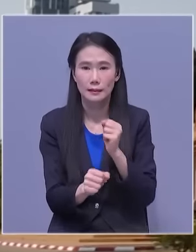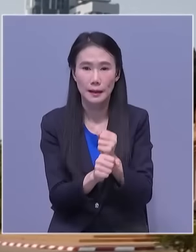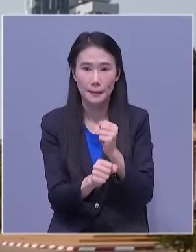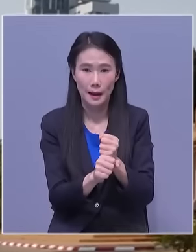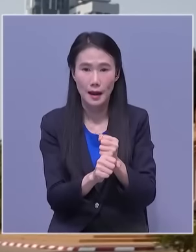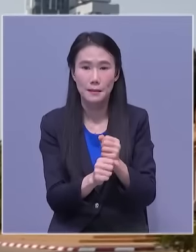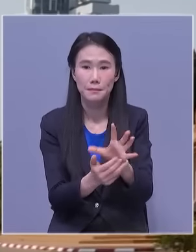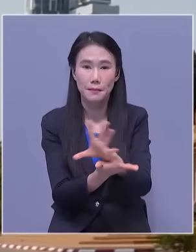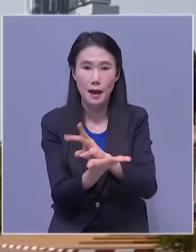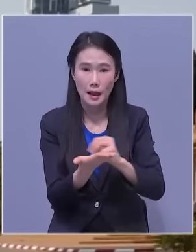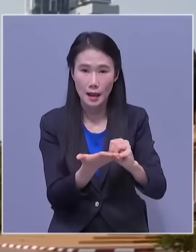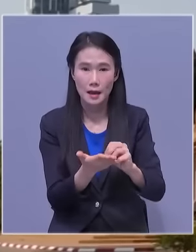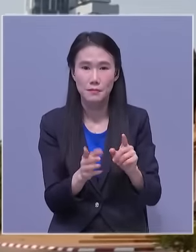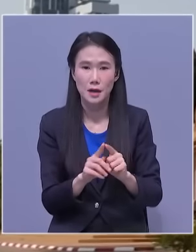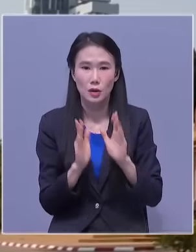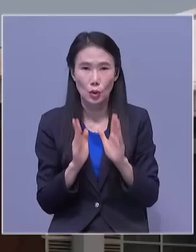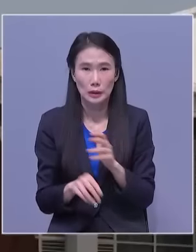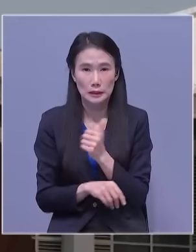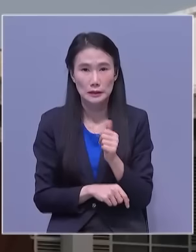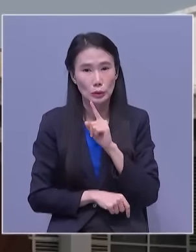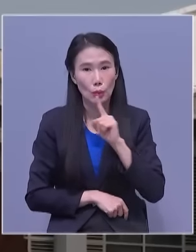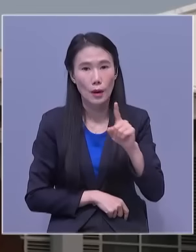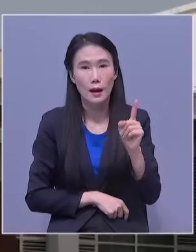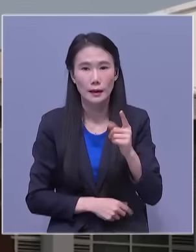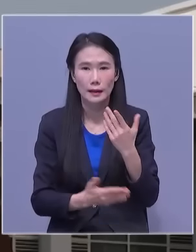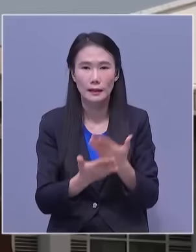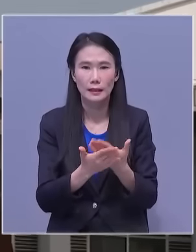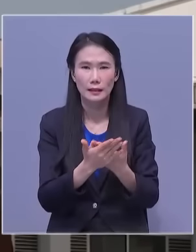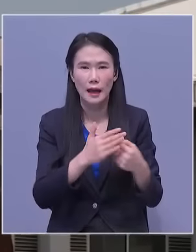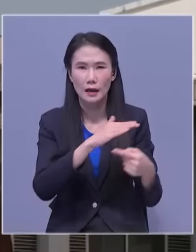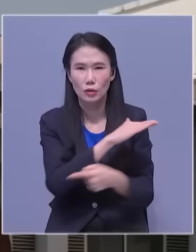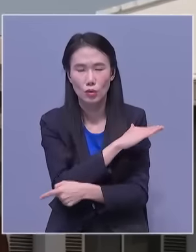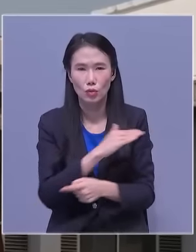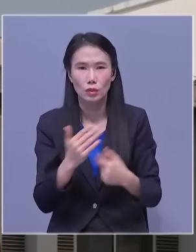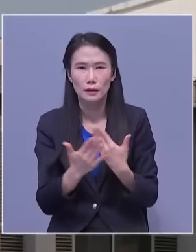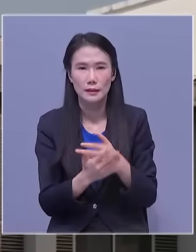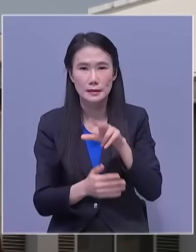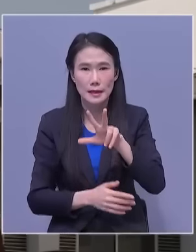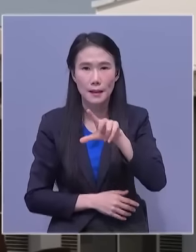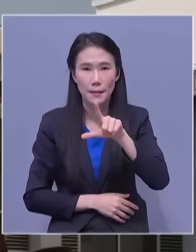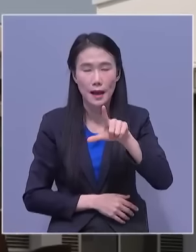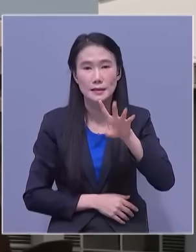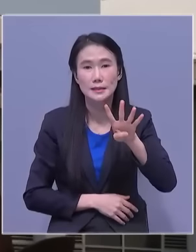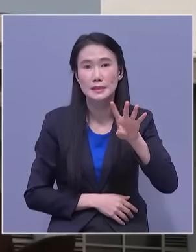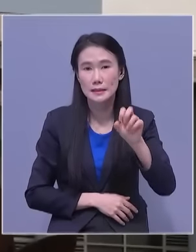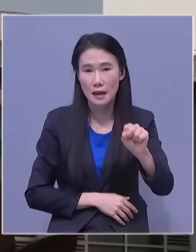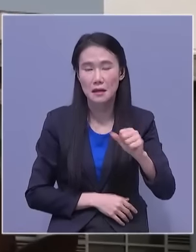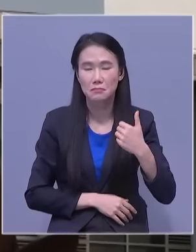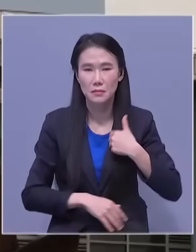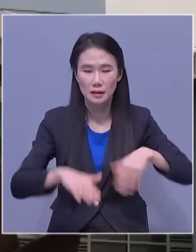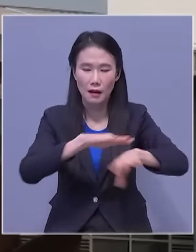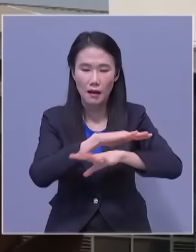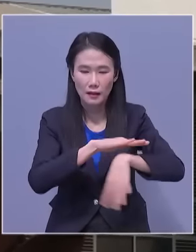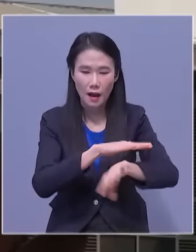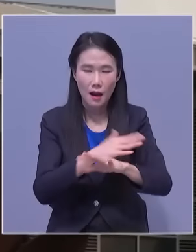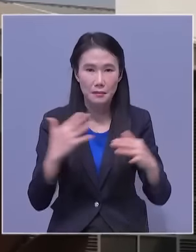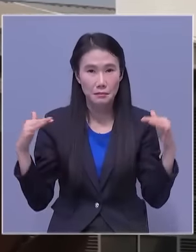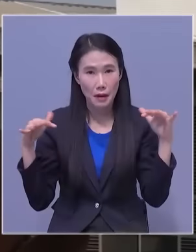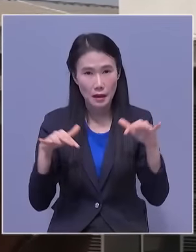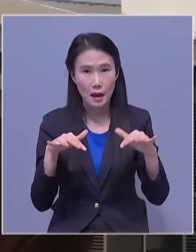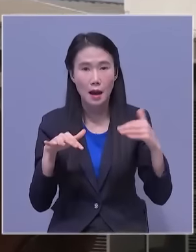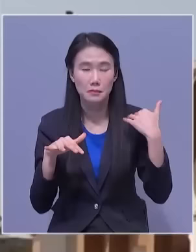มหาวิทยาลัยถูกกล่าวหาว่าทุจริตเงิน 3้า400,000บาทโดยมีพยานมีหลักฐานทาง